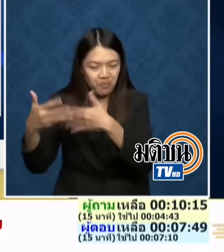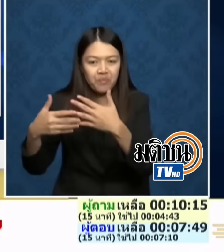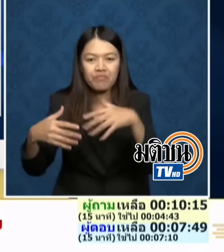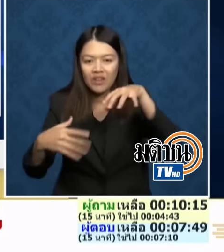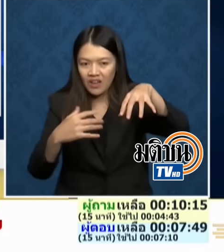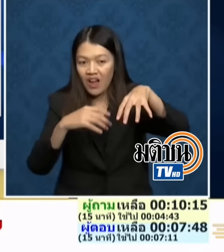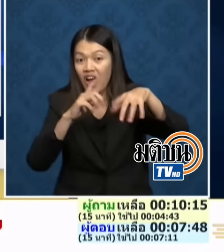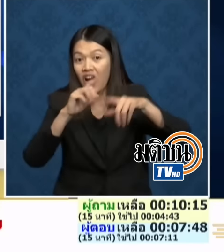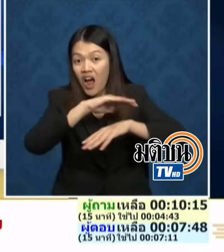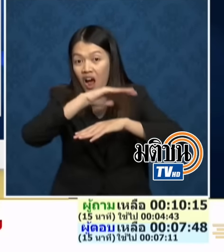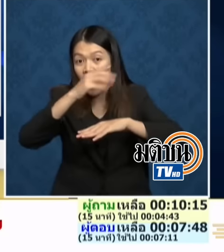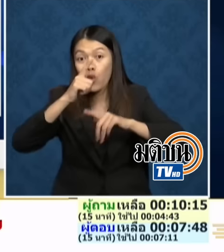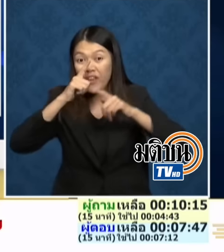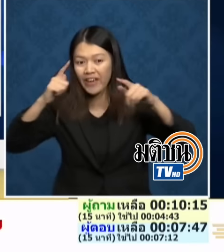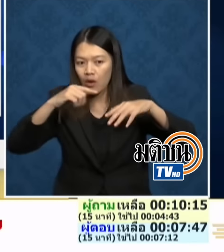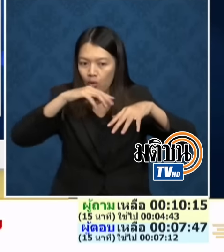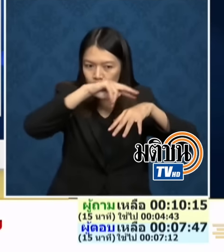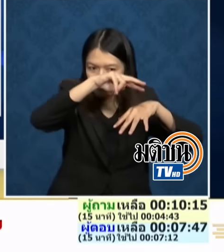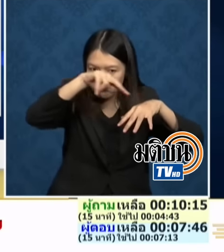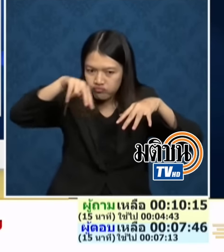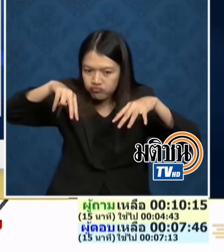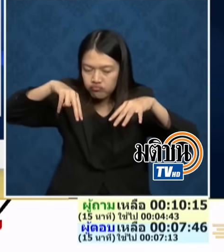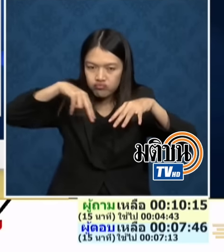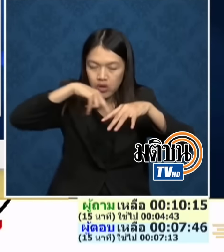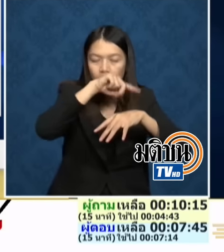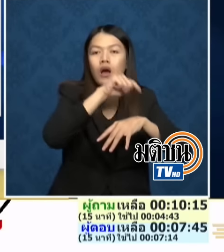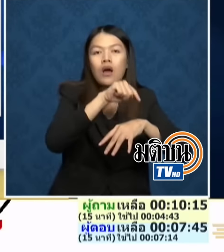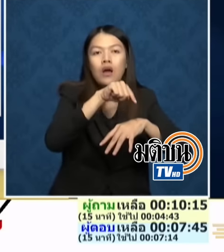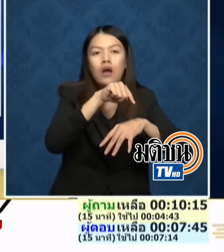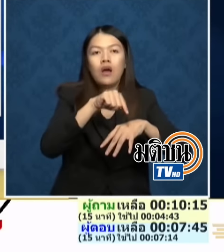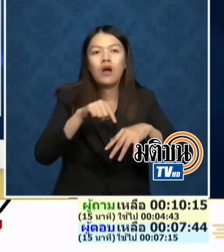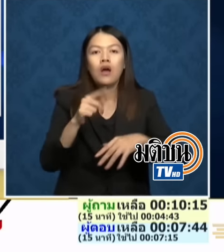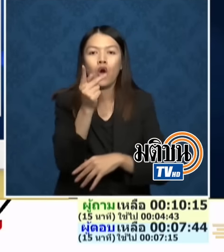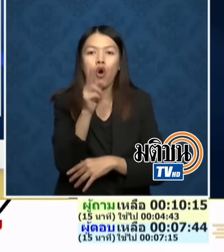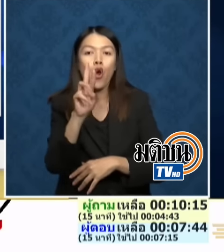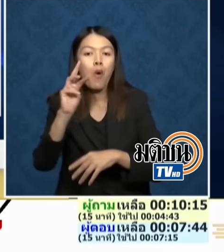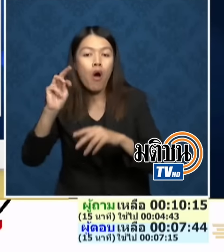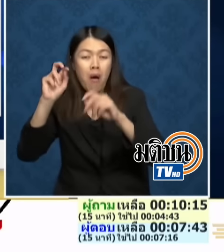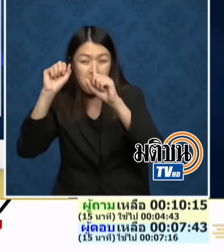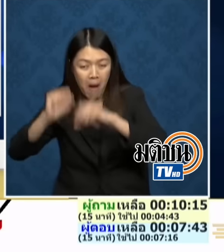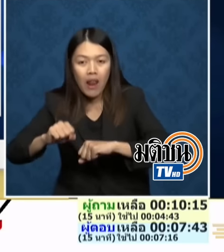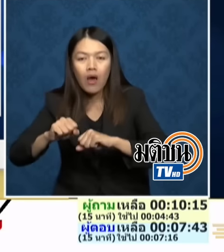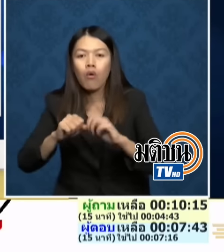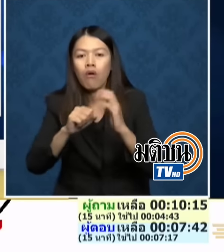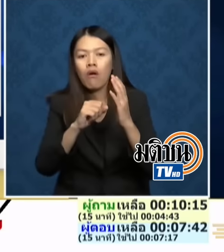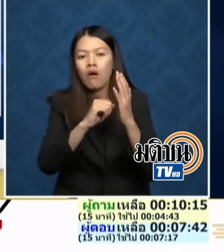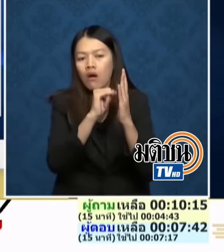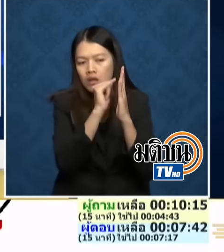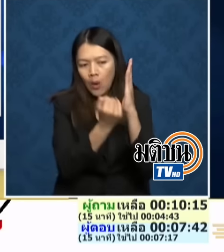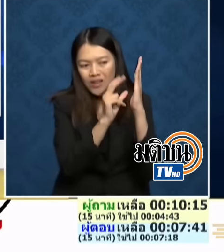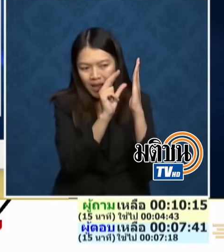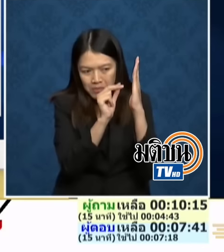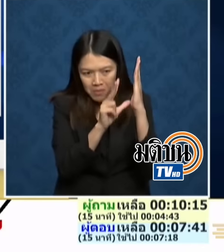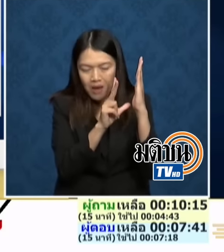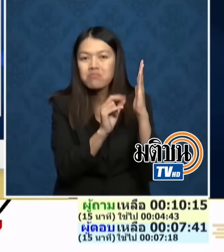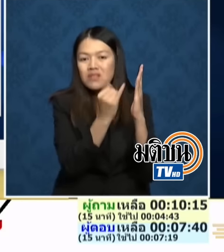ใหญ่จริ ๆ แล้วเนี่ย เรามาครั คลมออนุมัรมาแล้ว 33 จหวั กำลงจะเข้าอีก 11